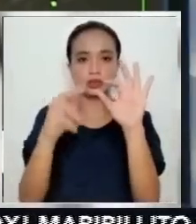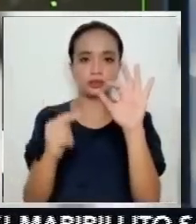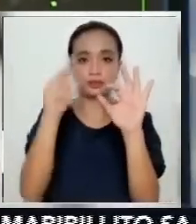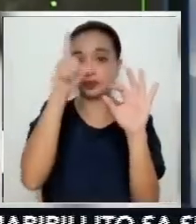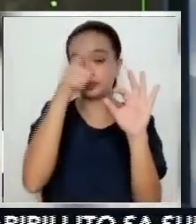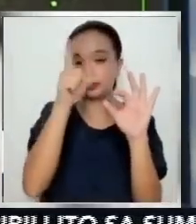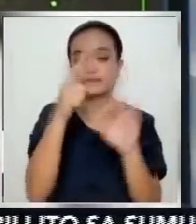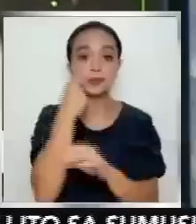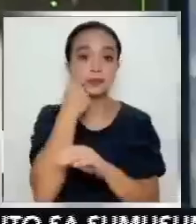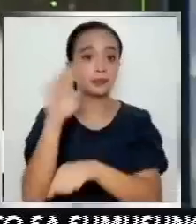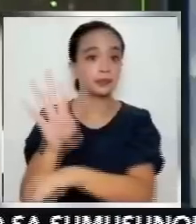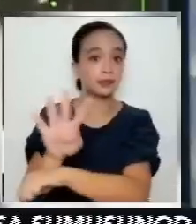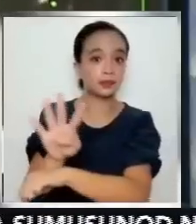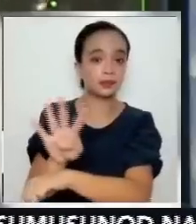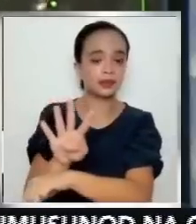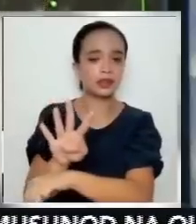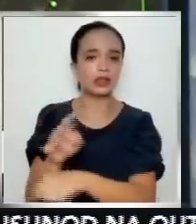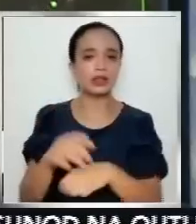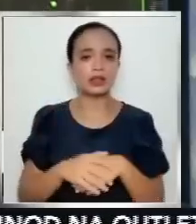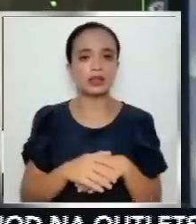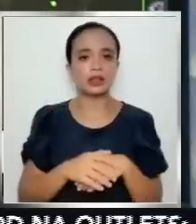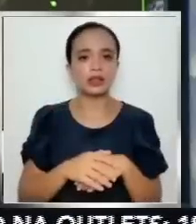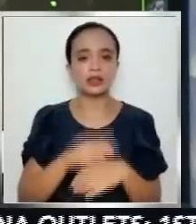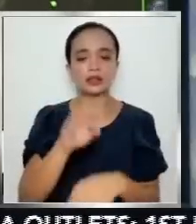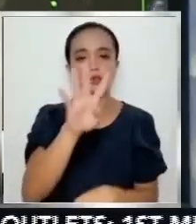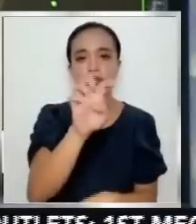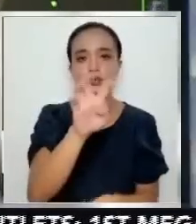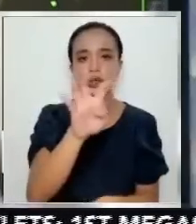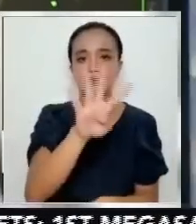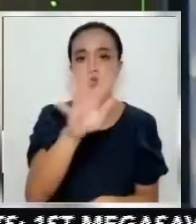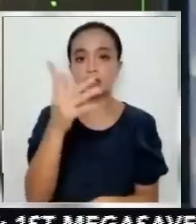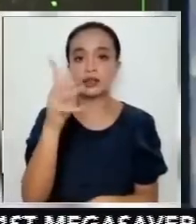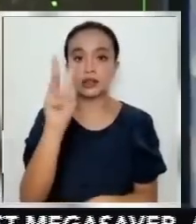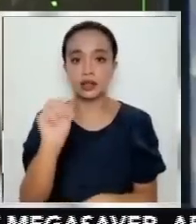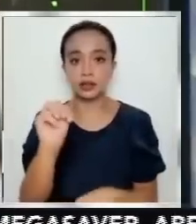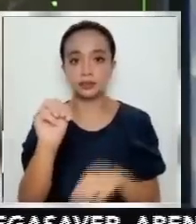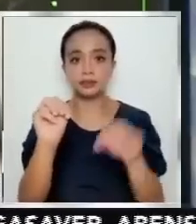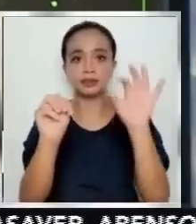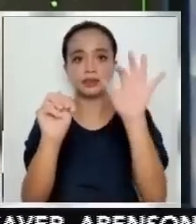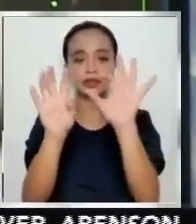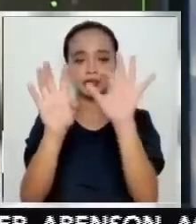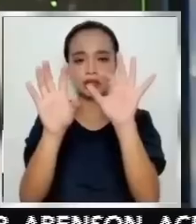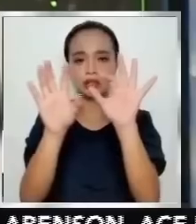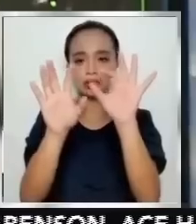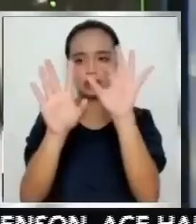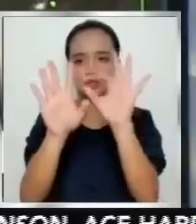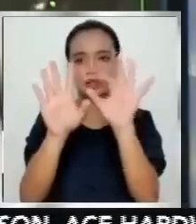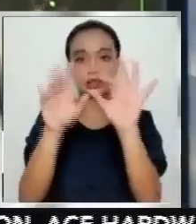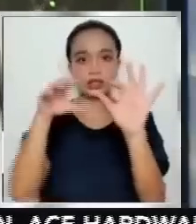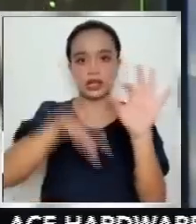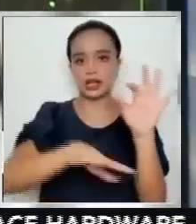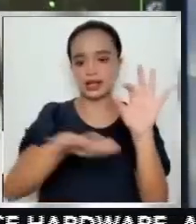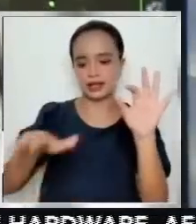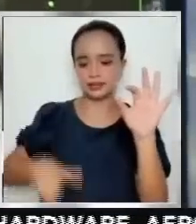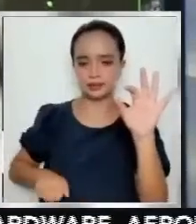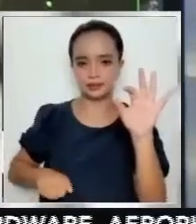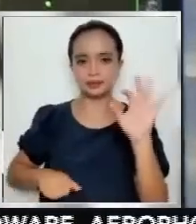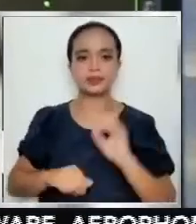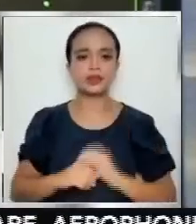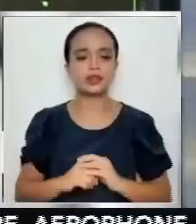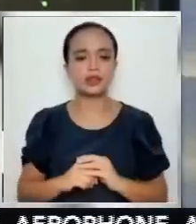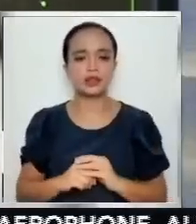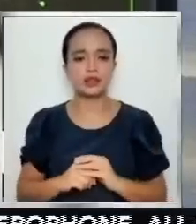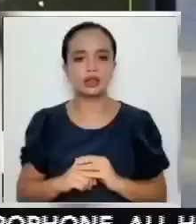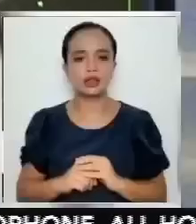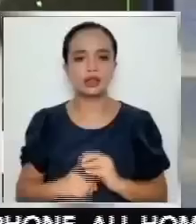hapon, ito ay tinatayang nasa layong 445 kilometers ang layo, silangan ng Kalayan, Cagayan. Taglay ni Betty ang lakas